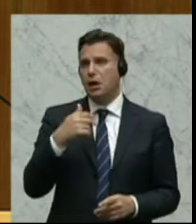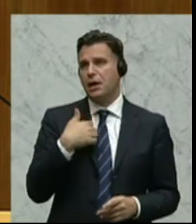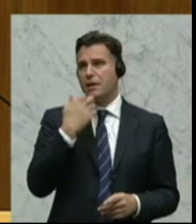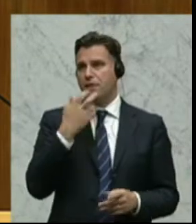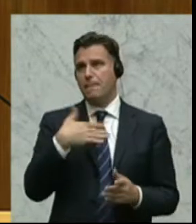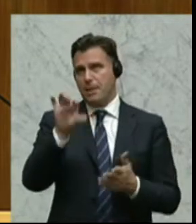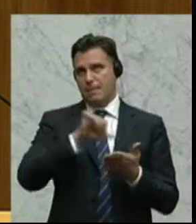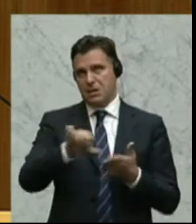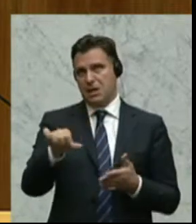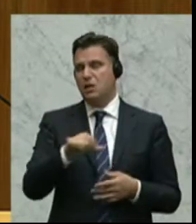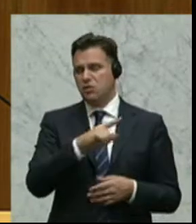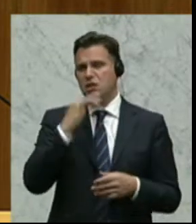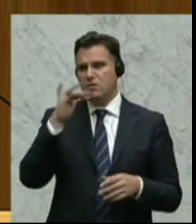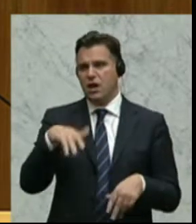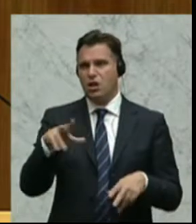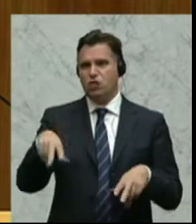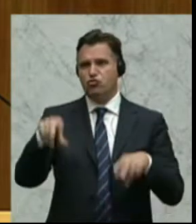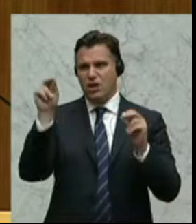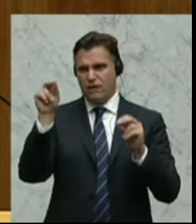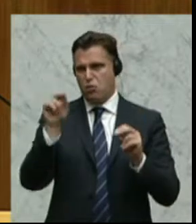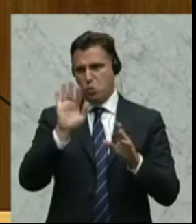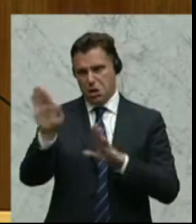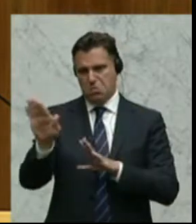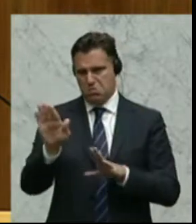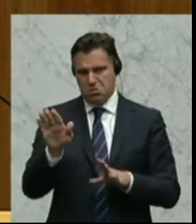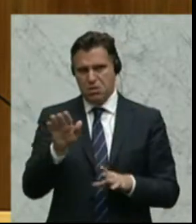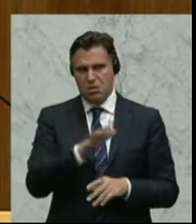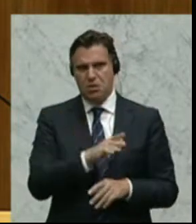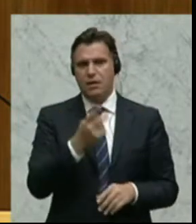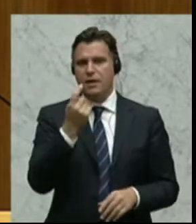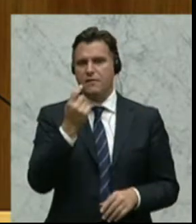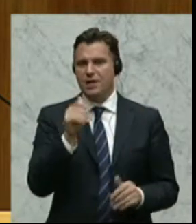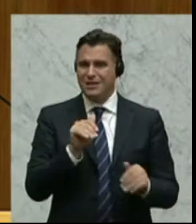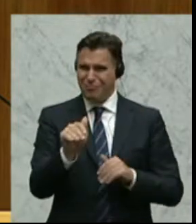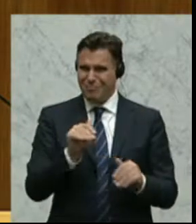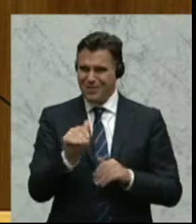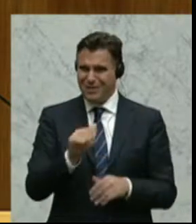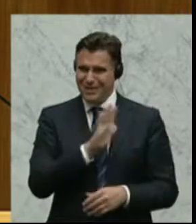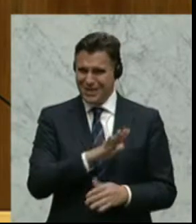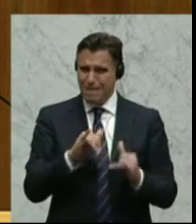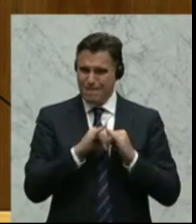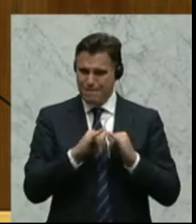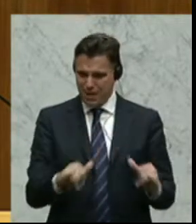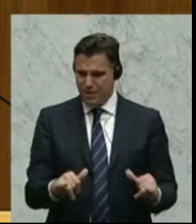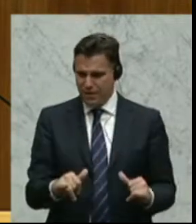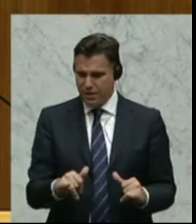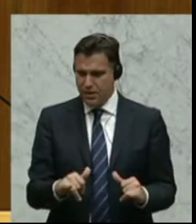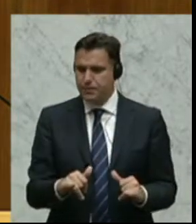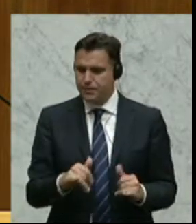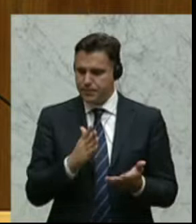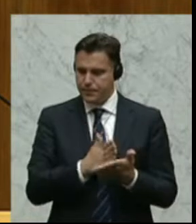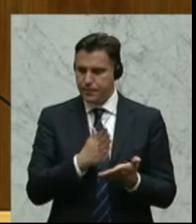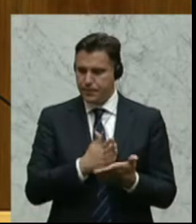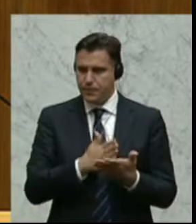die Stiftungen. Und was diesen Brief vom Herrn Finanzminister anlangt, so weiß ich, dass viele dieser wohlhabenden